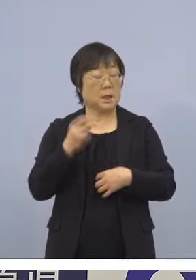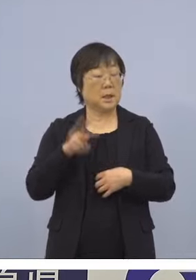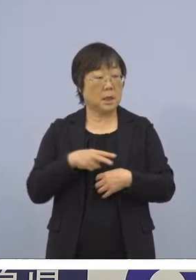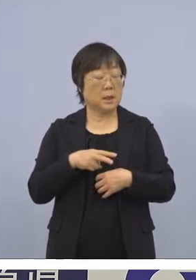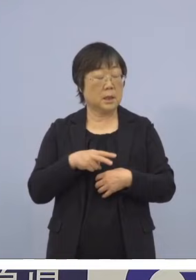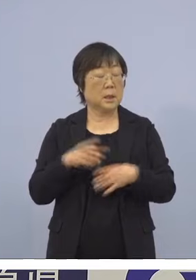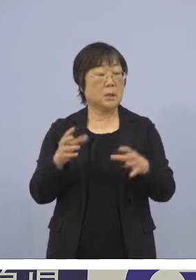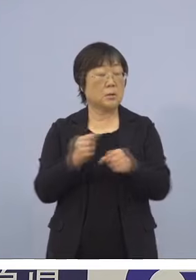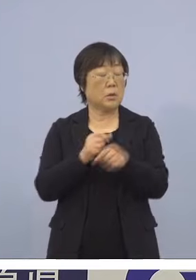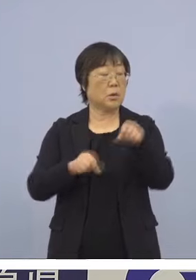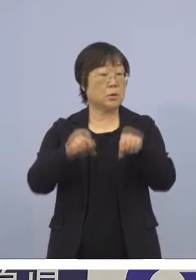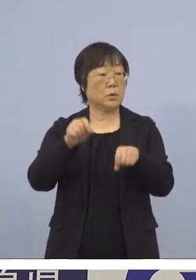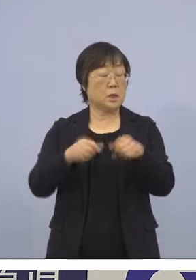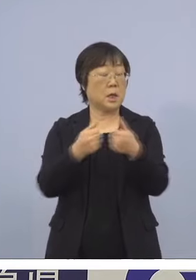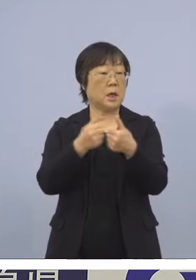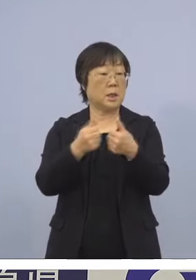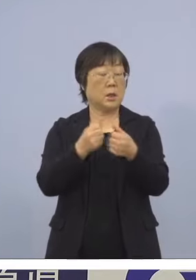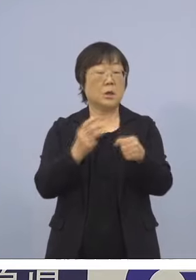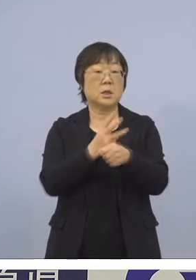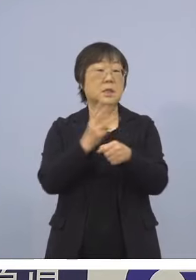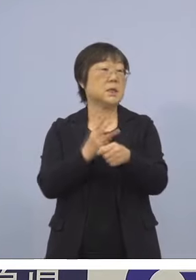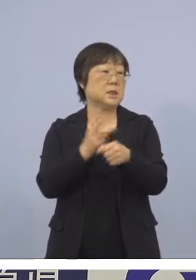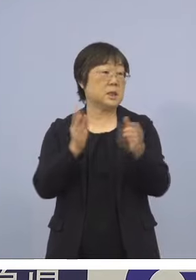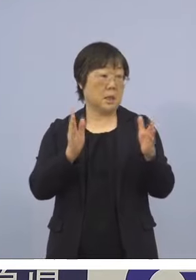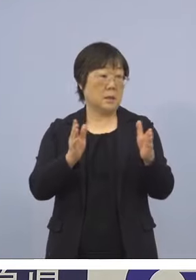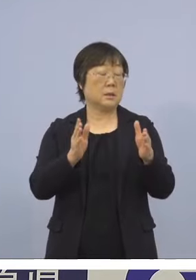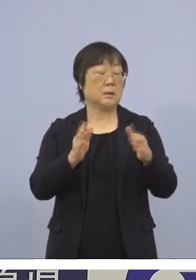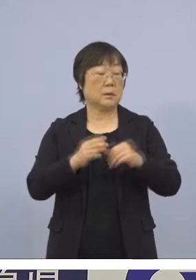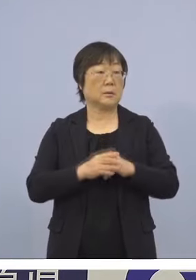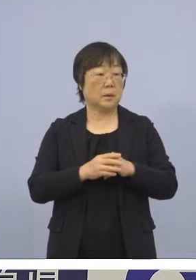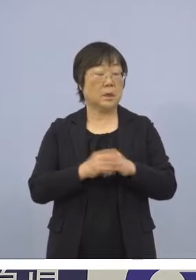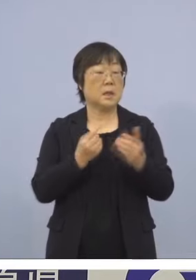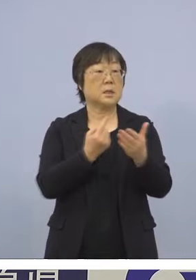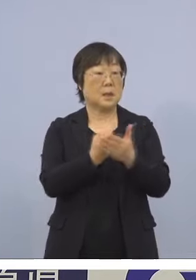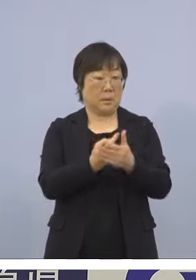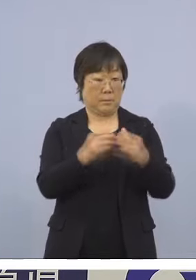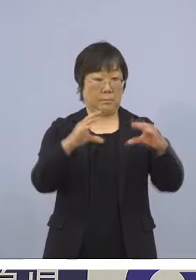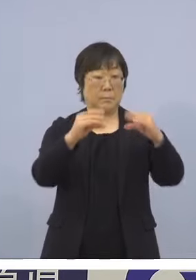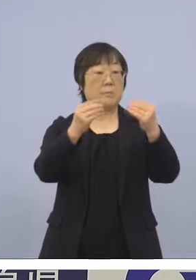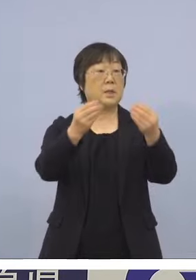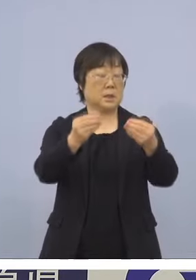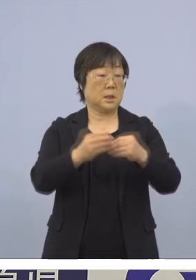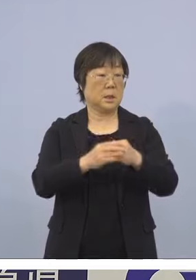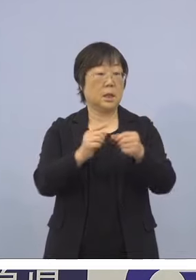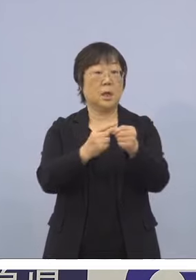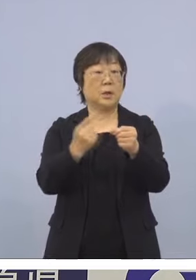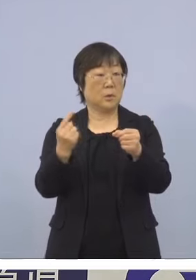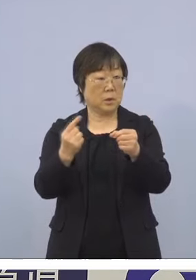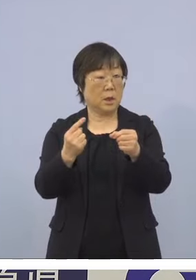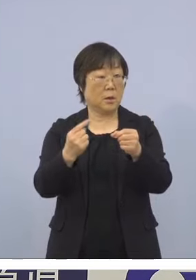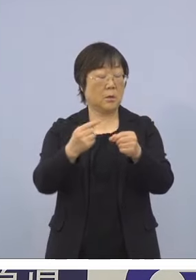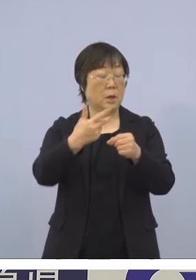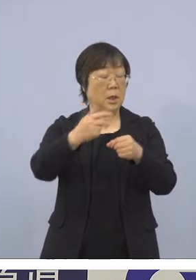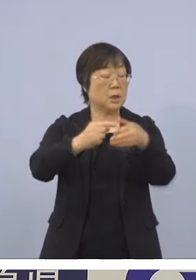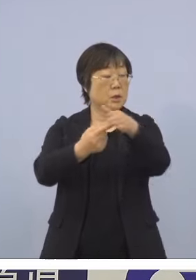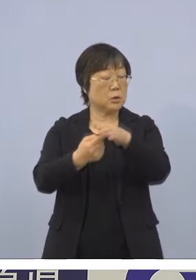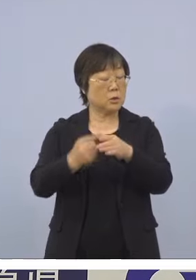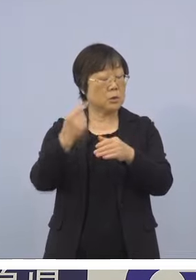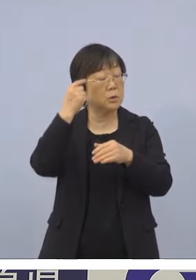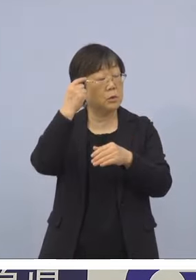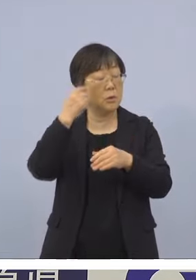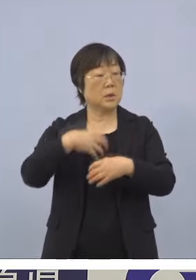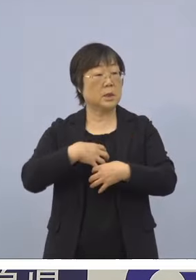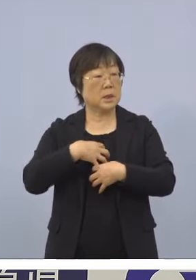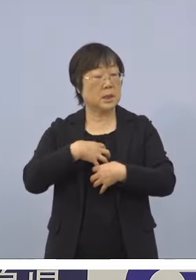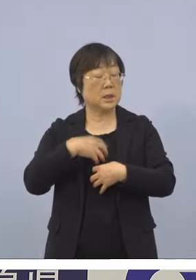調整会議を3時間にわたって私も参加しました。で、去年と違うのは市町村の危機管理担当の